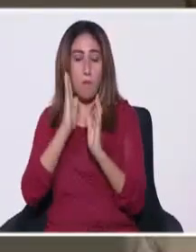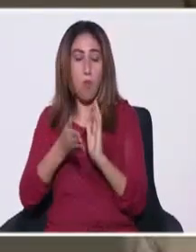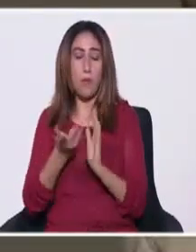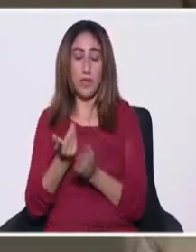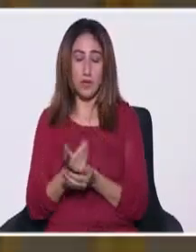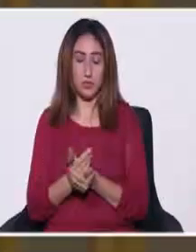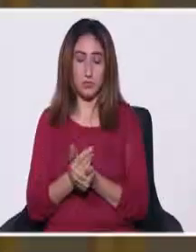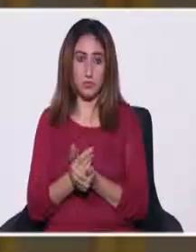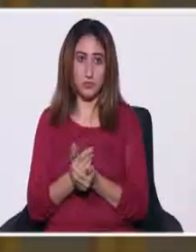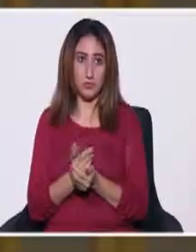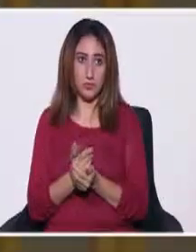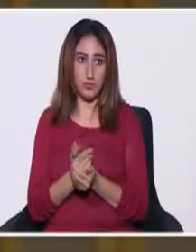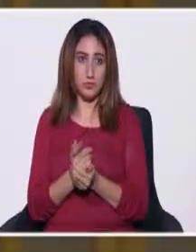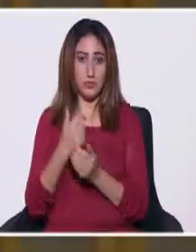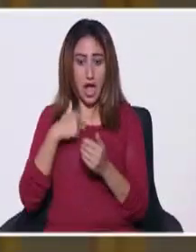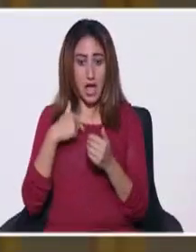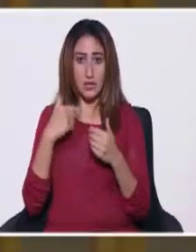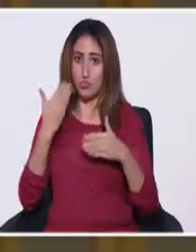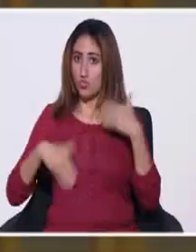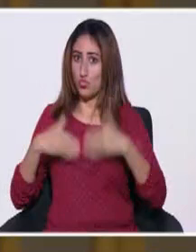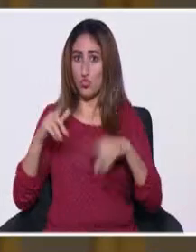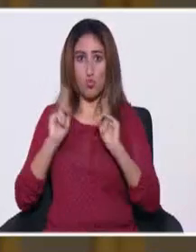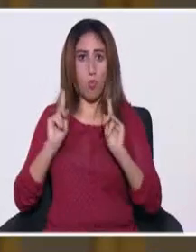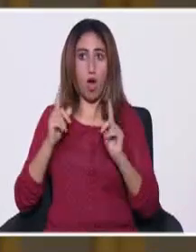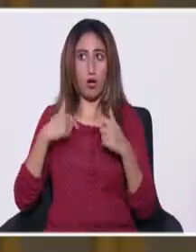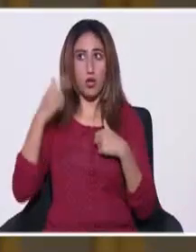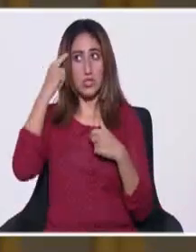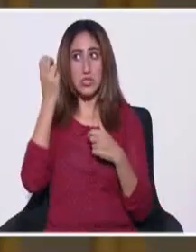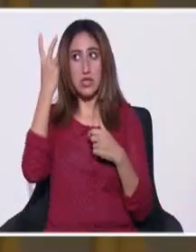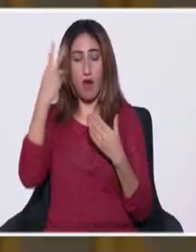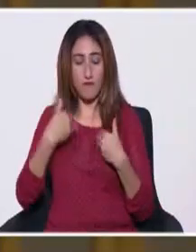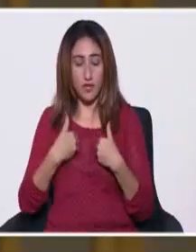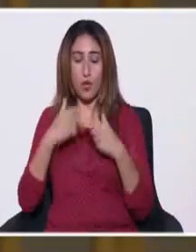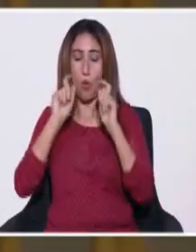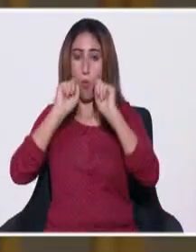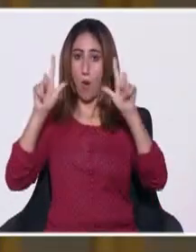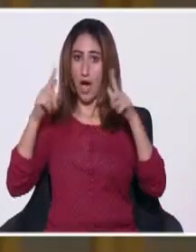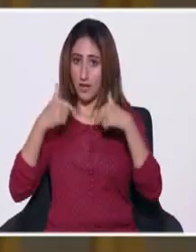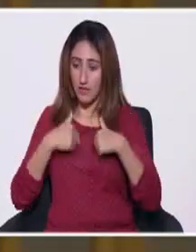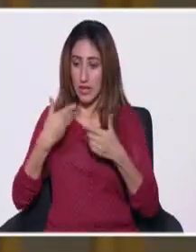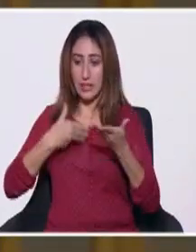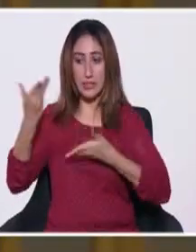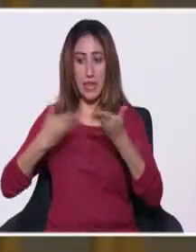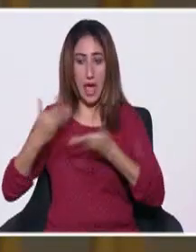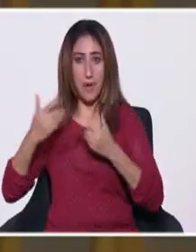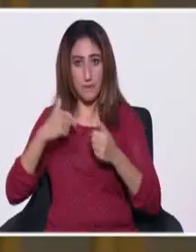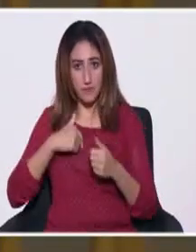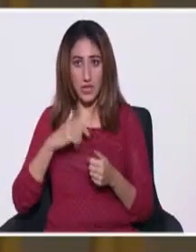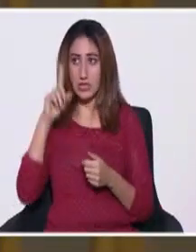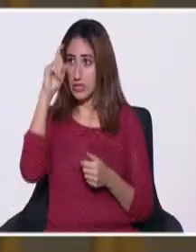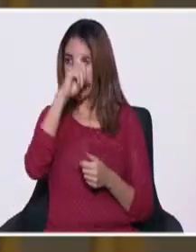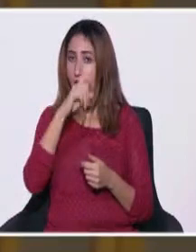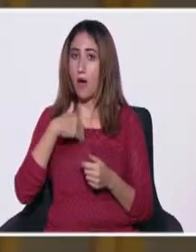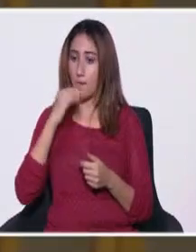يعني انا مثلا بعتبر نفسي مش معاقه، لانه انا عندي وعي وعندي ثقافه، واعرف ازاي اتعامل، واعرف ازاي اتغلب على الصعوبات اللي